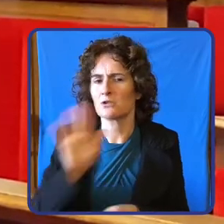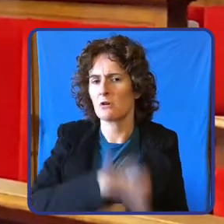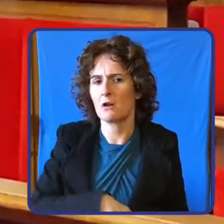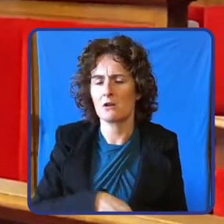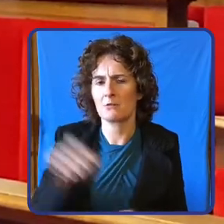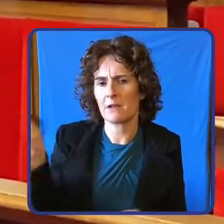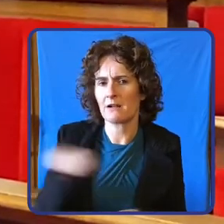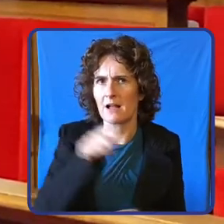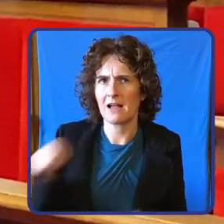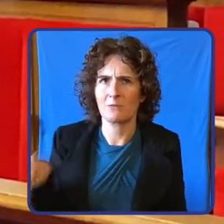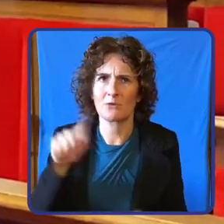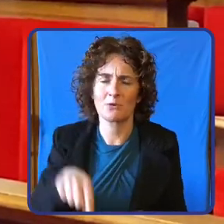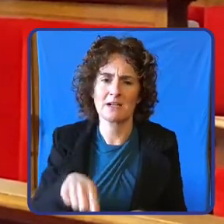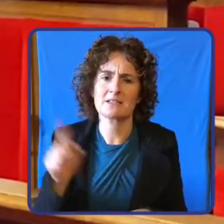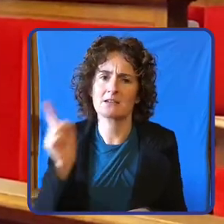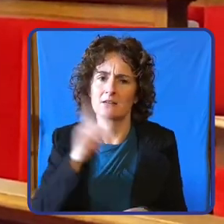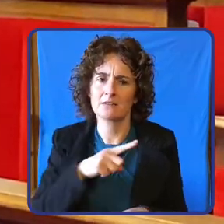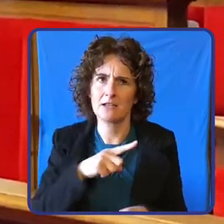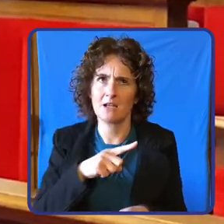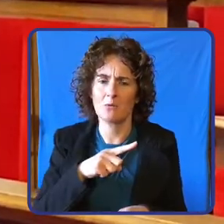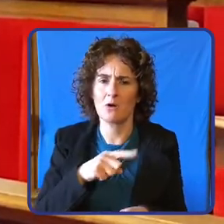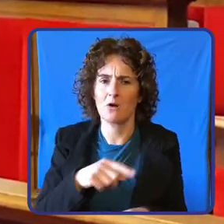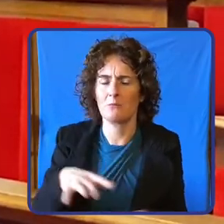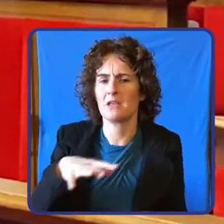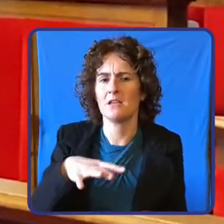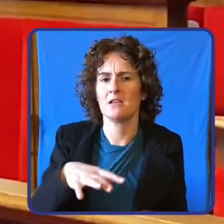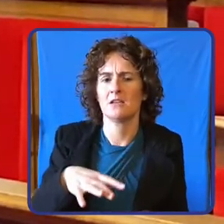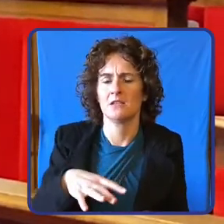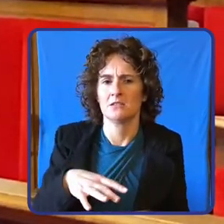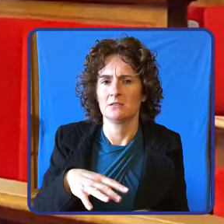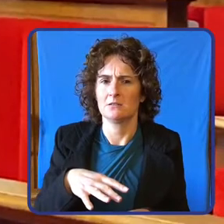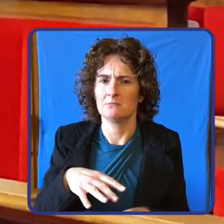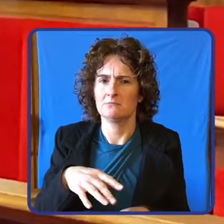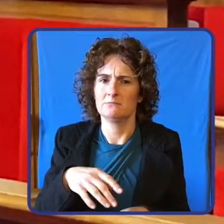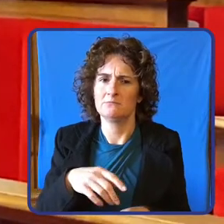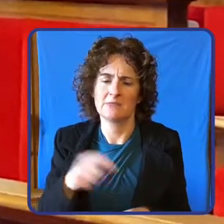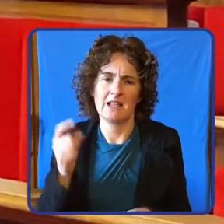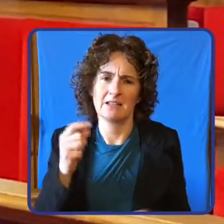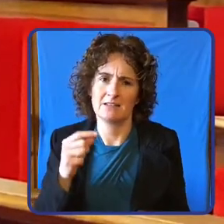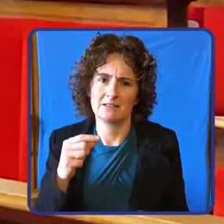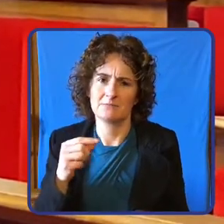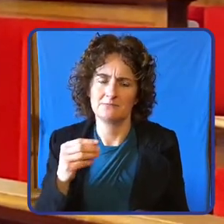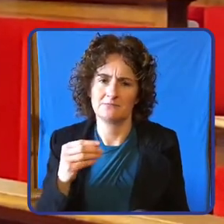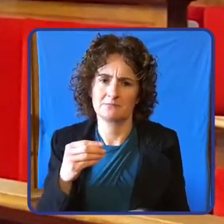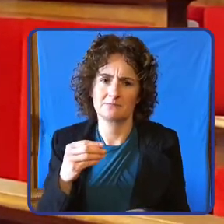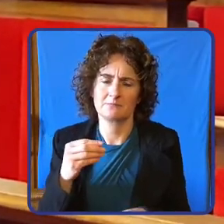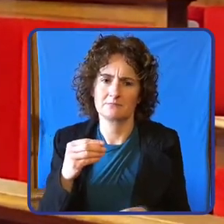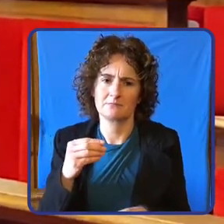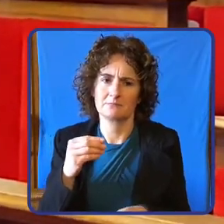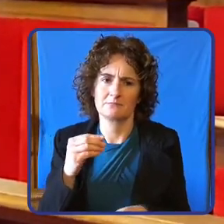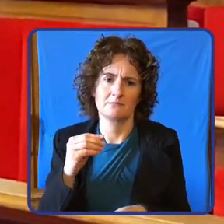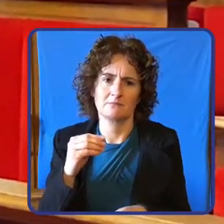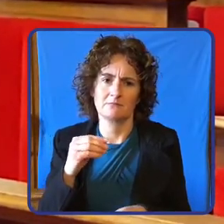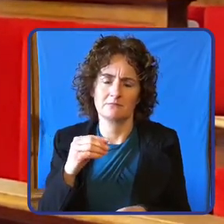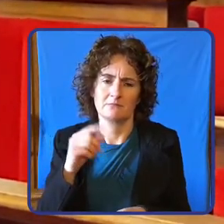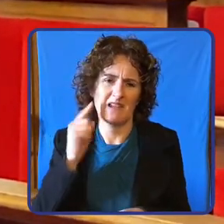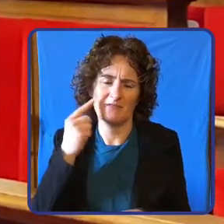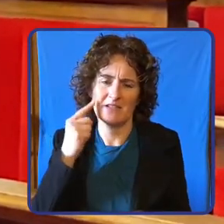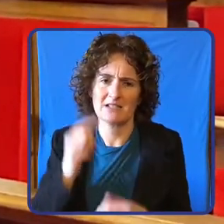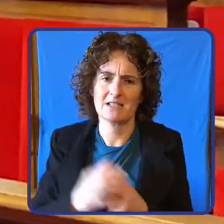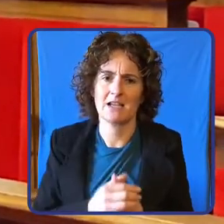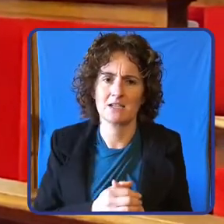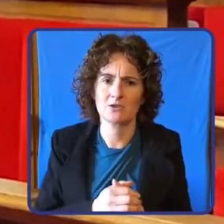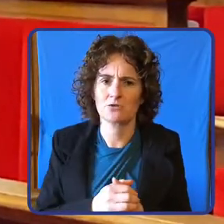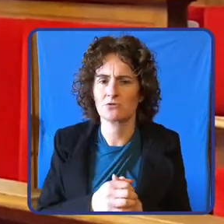amit abszolút így van, veszélyben van egész Kárpátalja magyarsága, tényleg emberek halnak meg, borzasztó tragédia